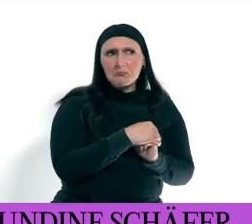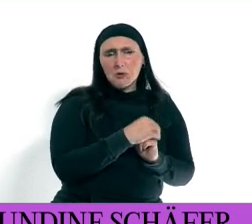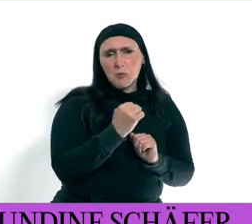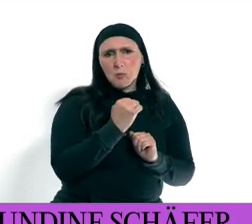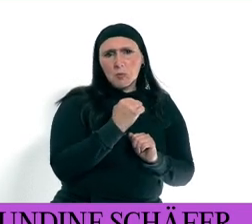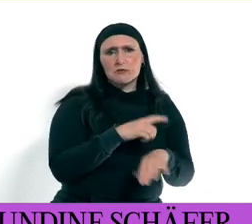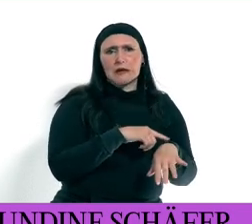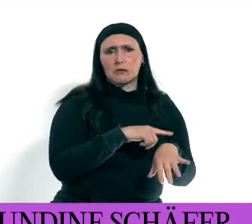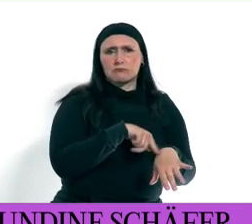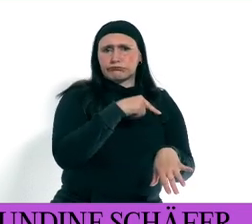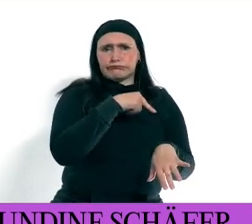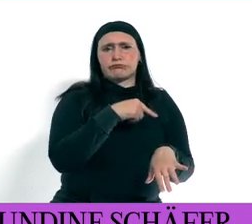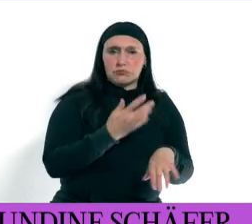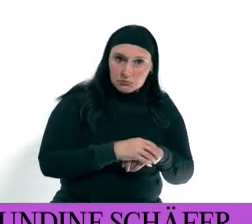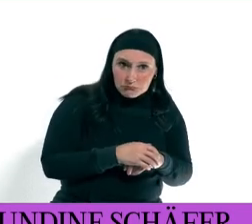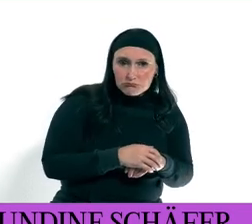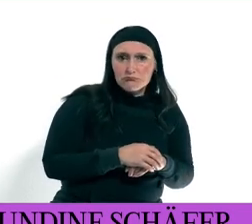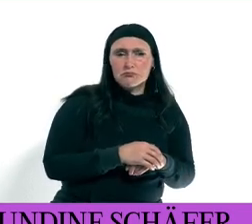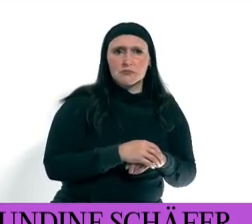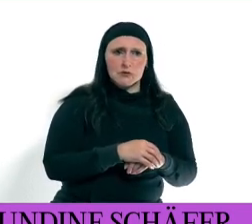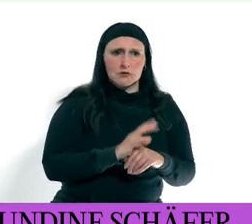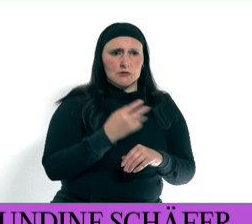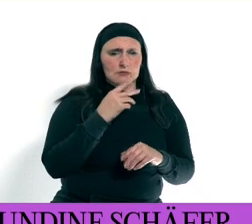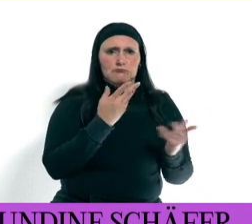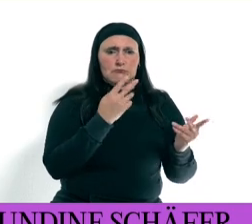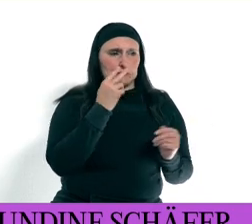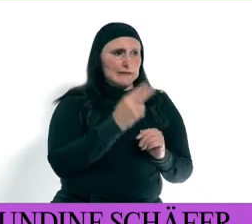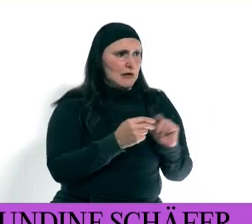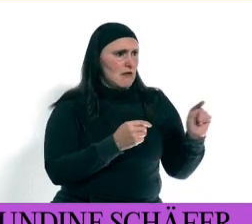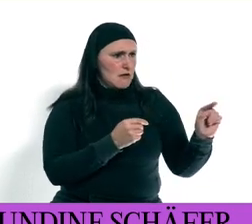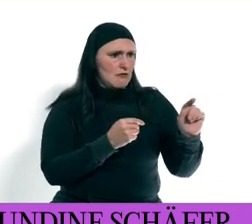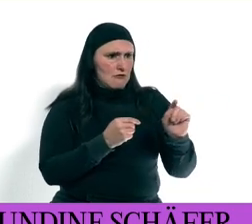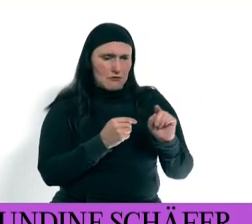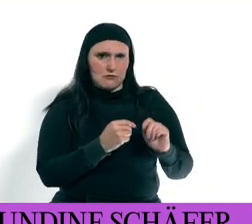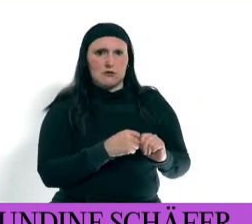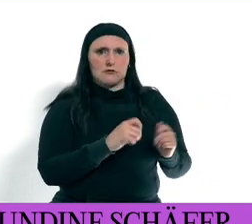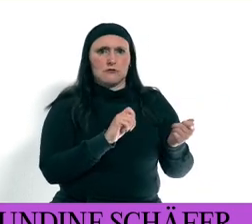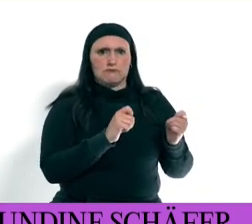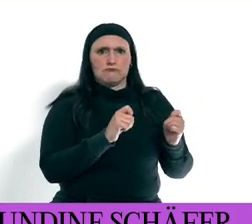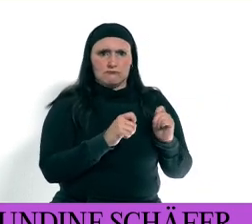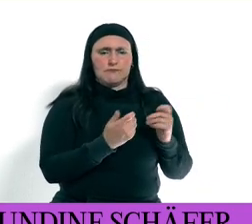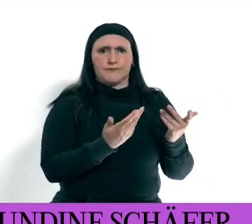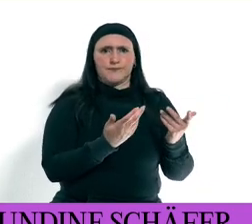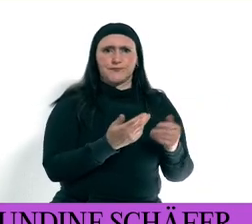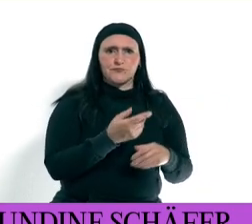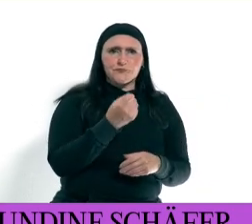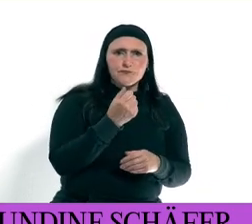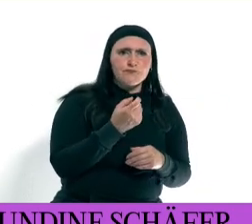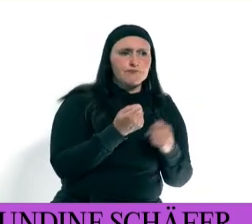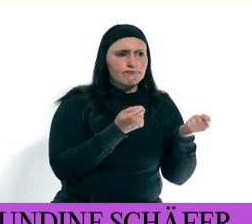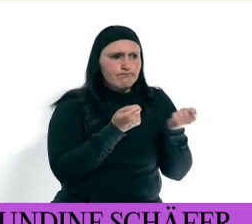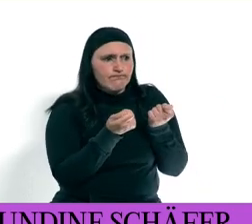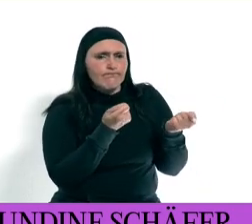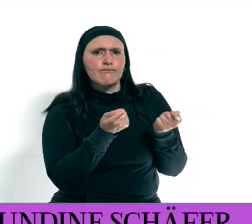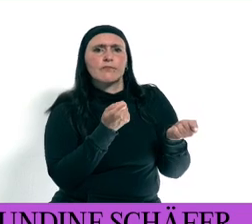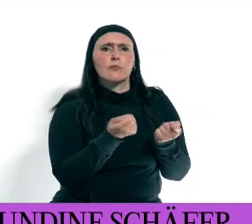20 Jahre ist eigentlich eine kurze Zeit. Aber wir sehen Veränderungen, Veränderungen in der Stadt. Die